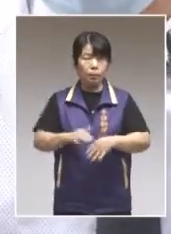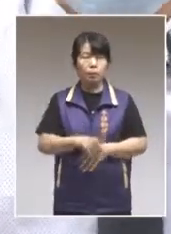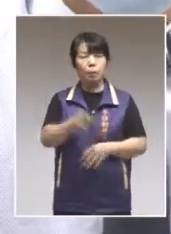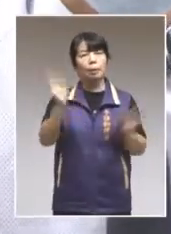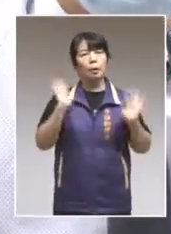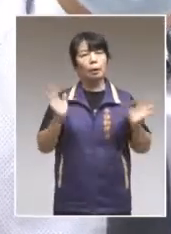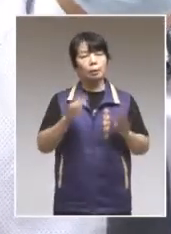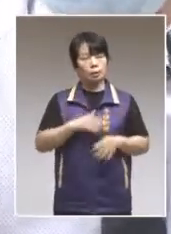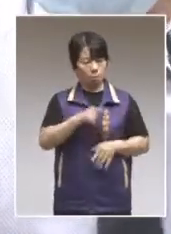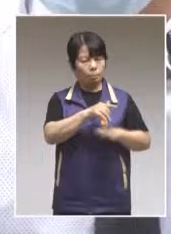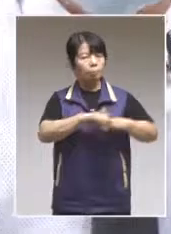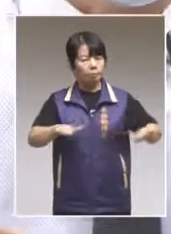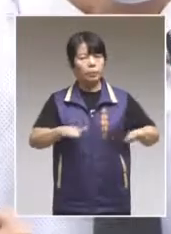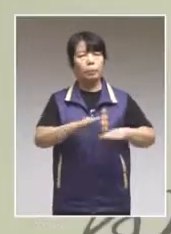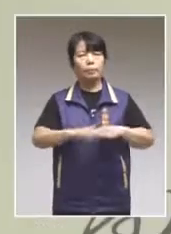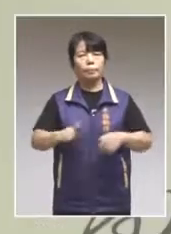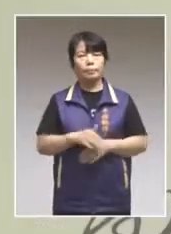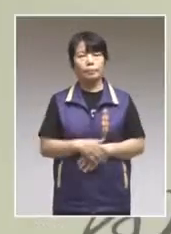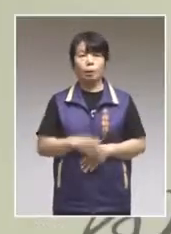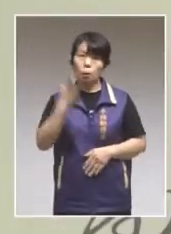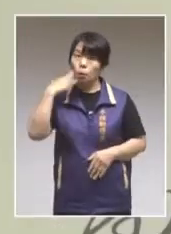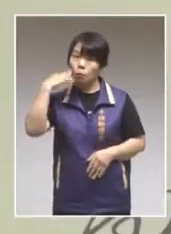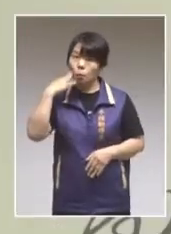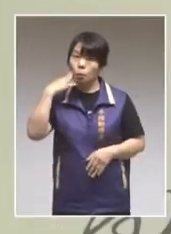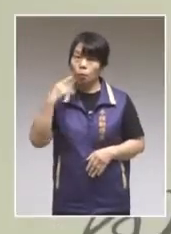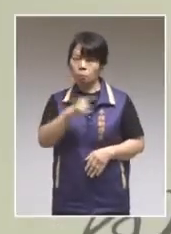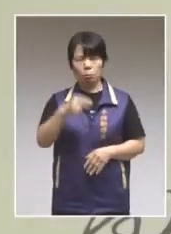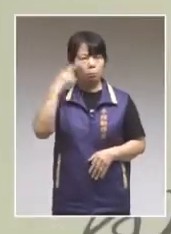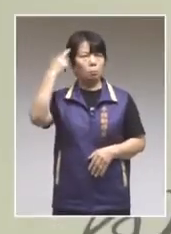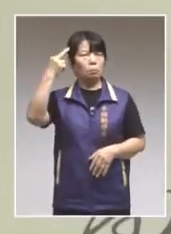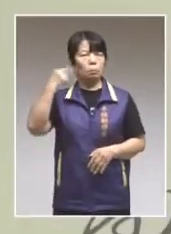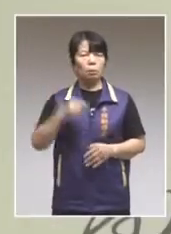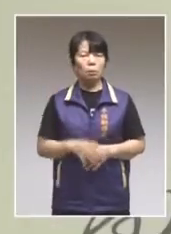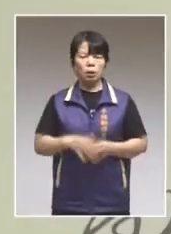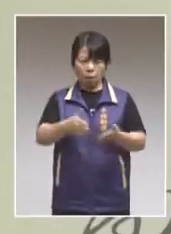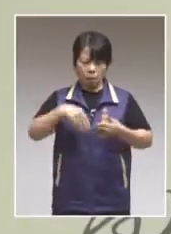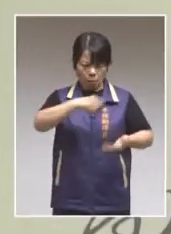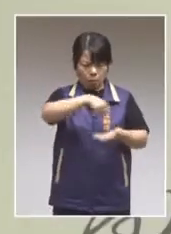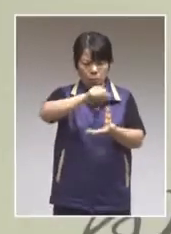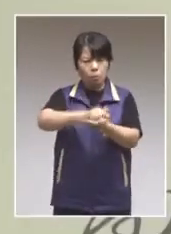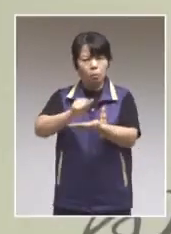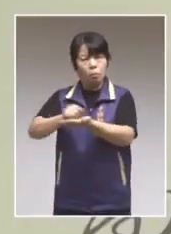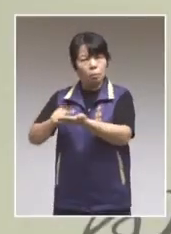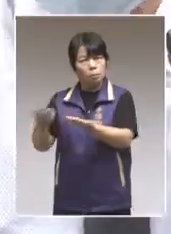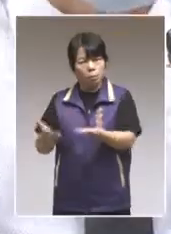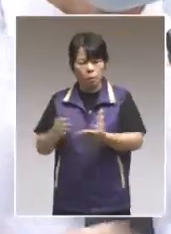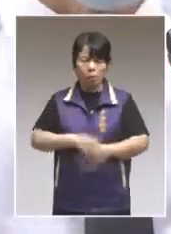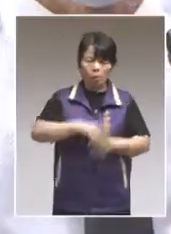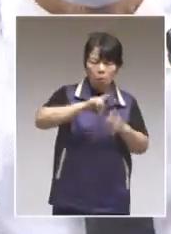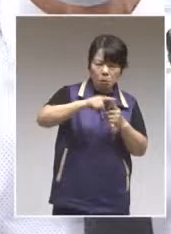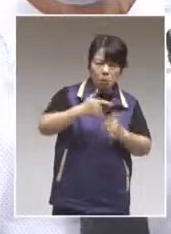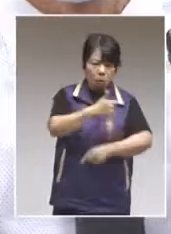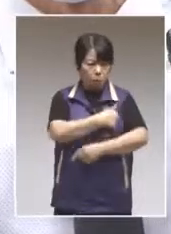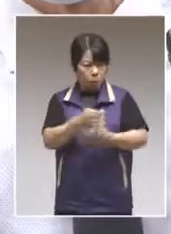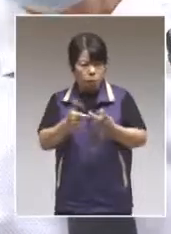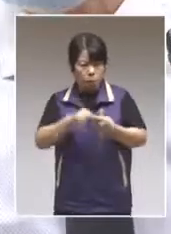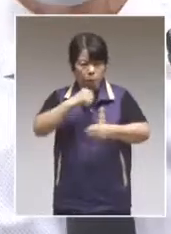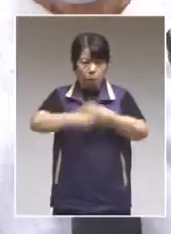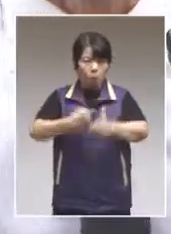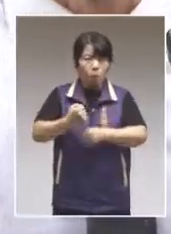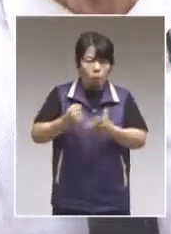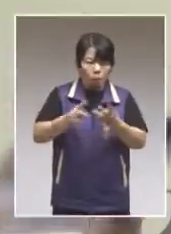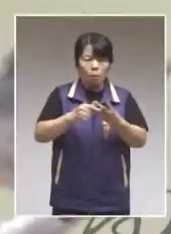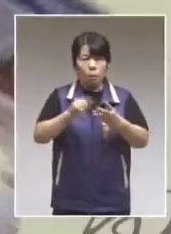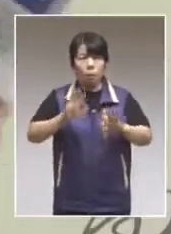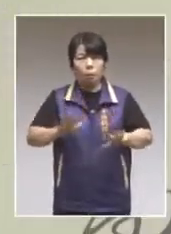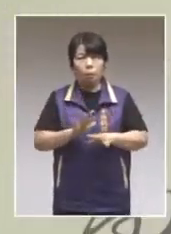孩子才是最安全的。哦，那所以如果说大家还是觉得说，哎，要计算呼吸次数啦，计算体温、进食量、活动力这些，哎，太复